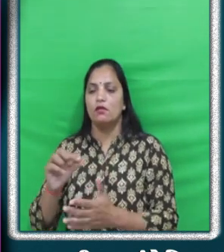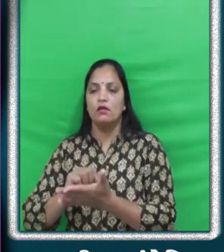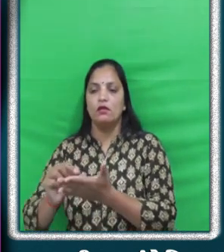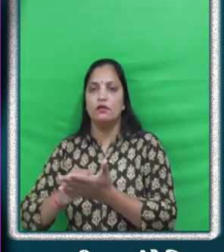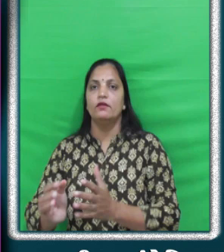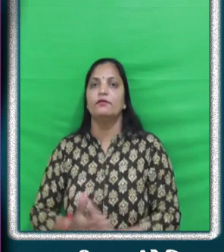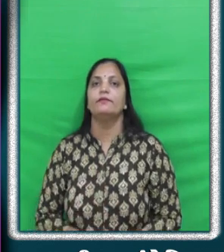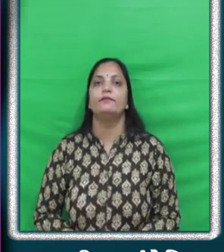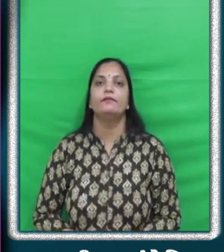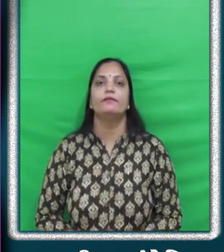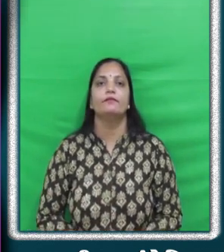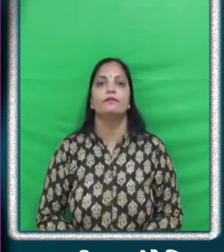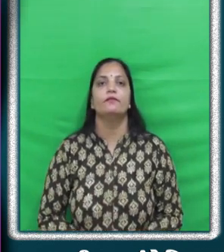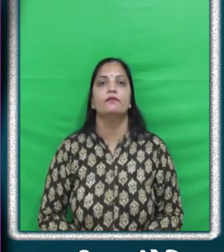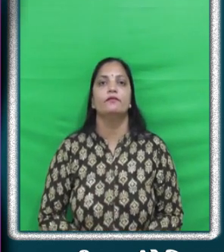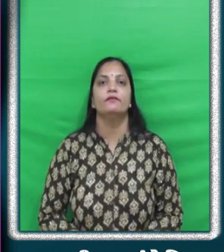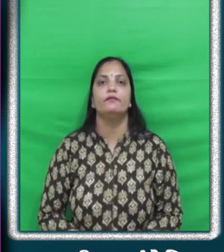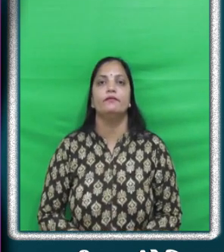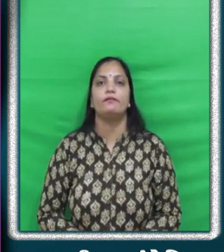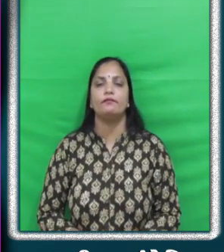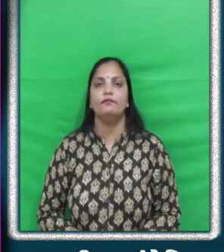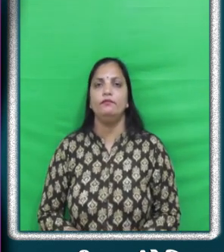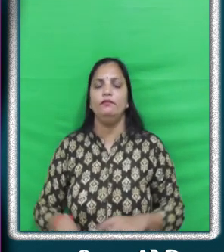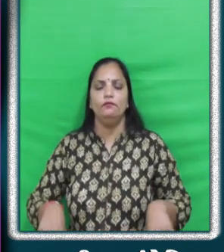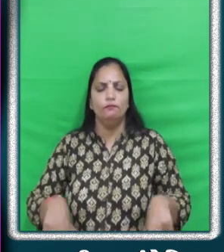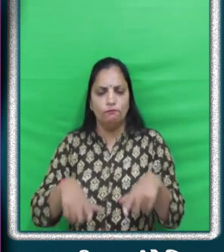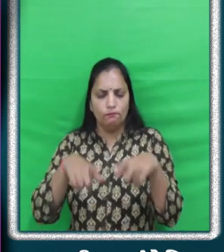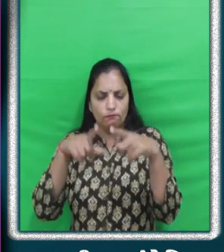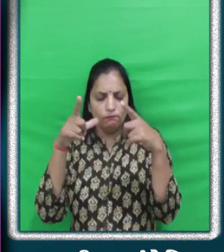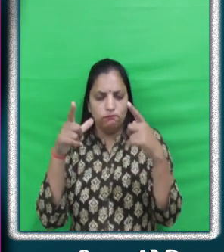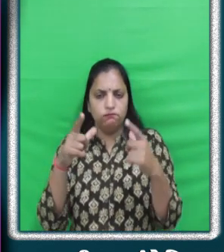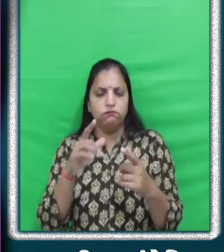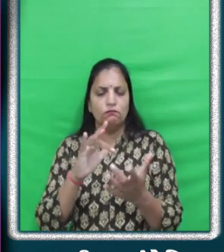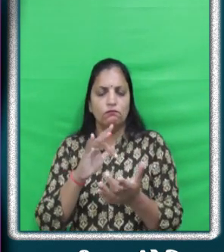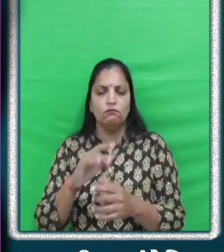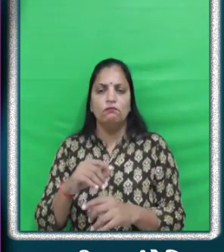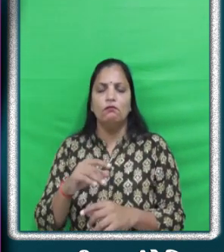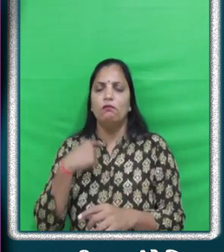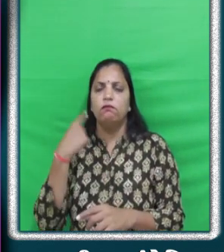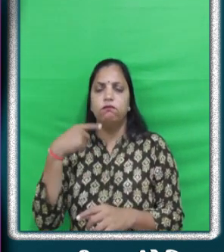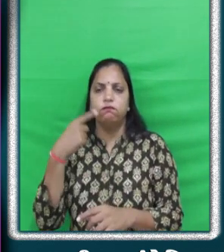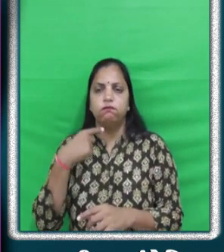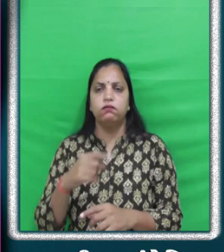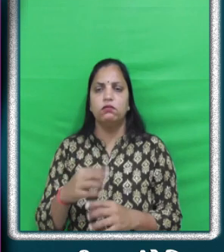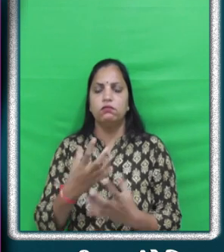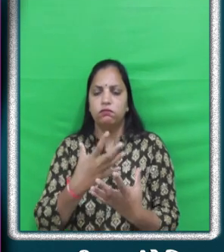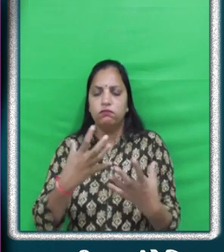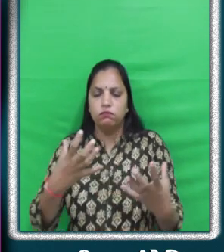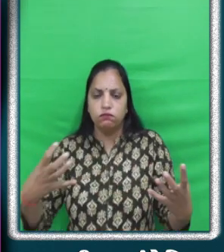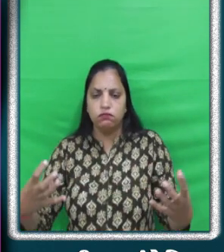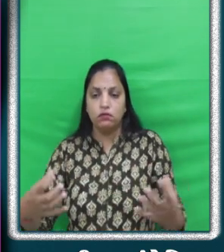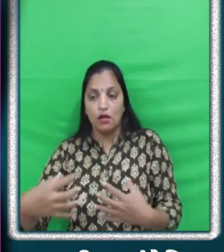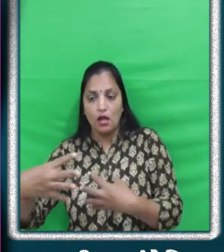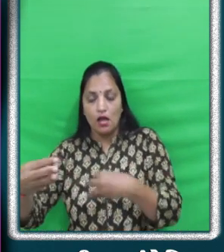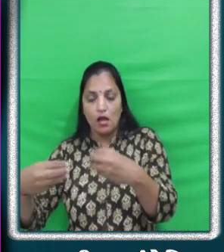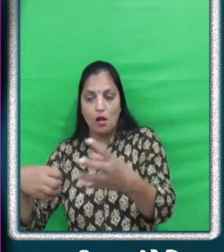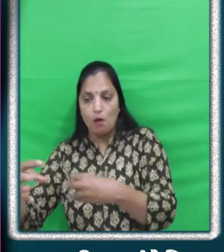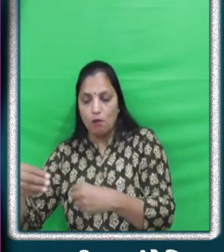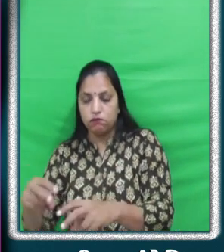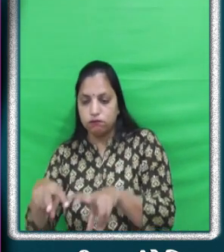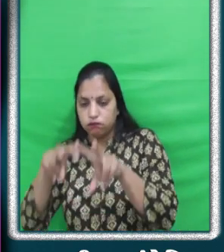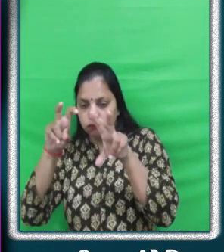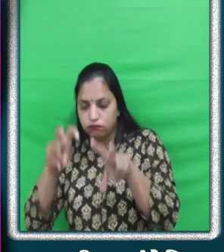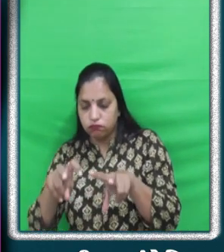લઉં કે એ સિવાય પણ તમે કઈ કઈ વનસ્પતિની અંદર કયા કયા પદાર્થનું જે ઉત્સર્જન તરીકે